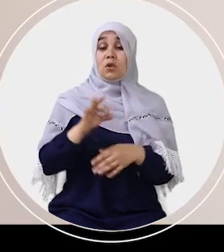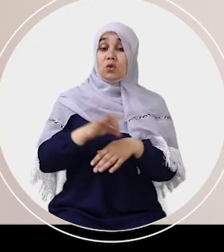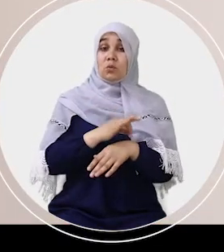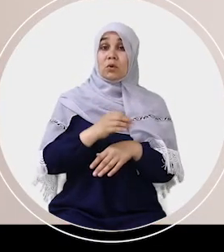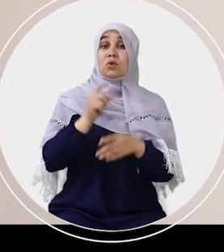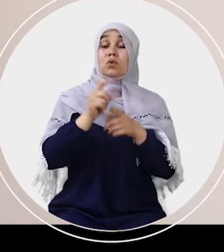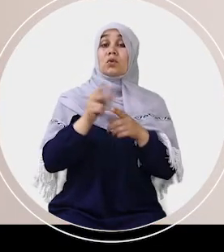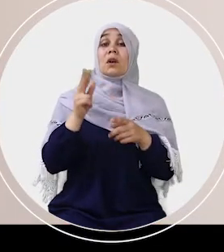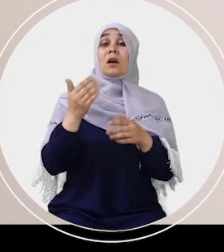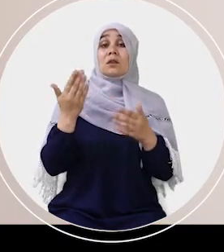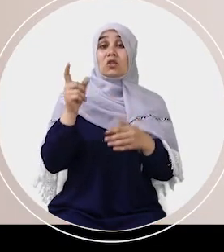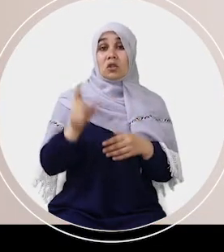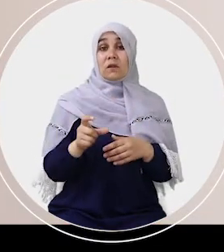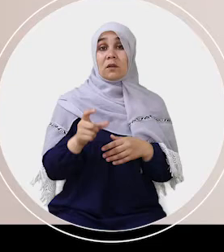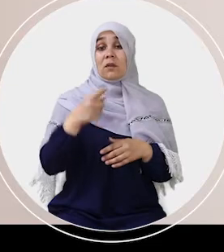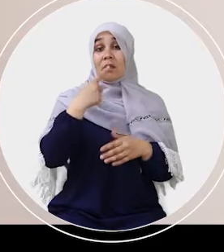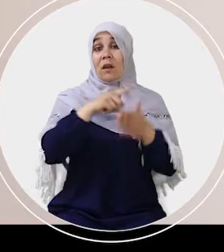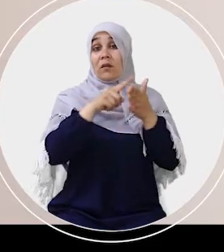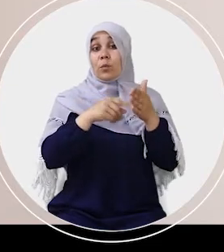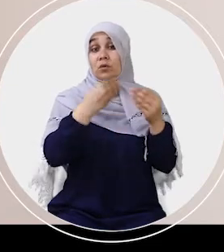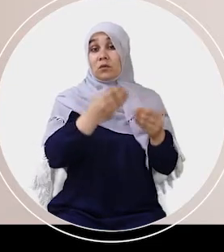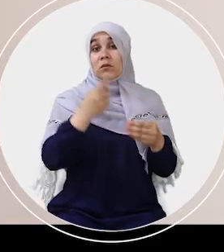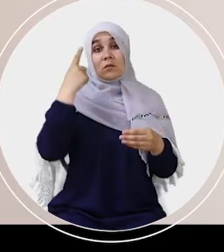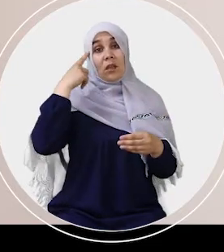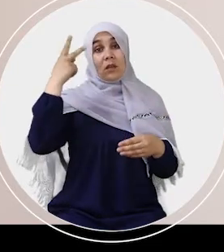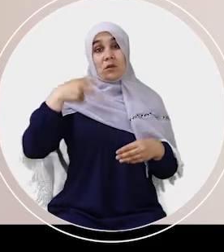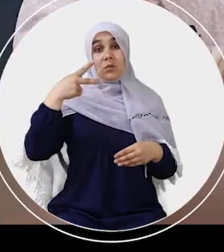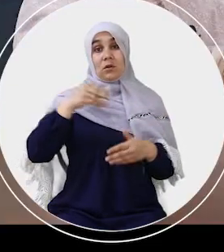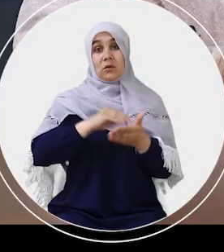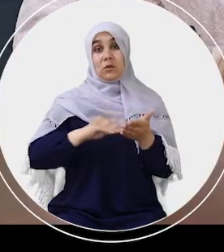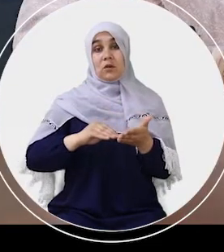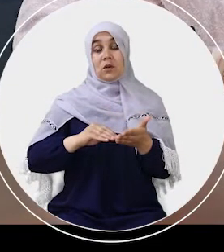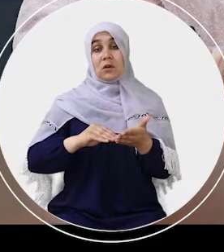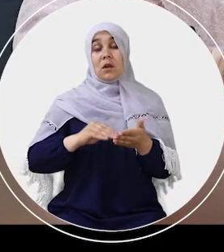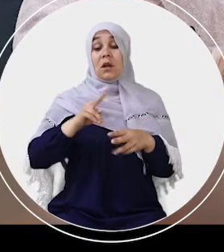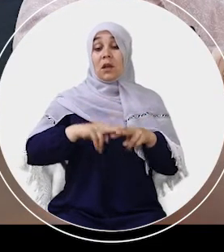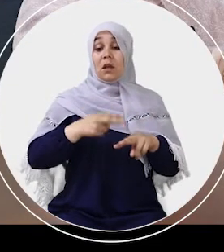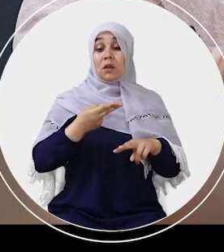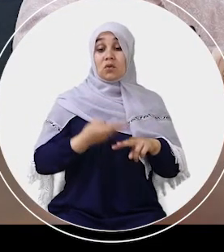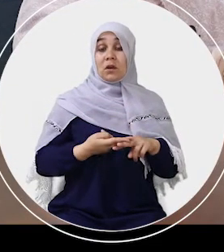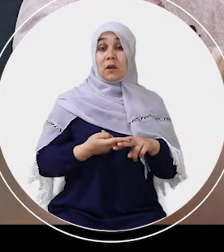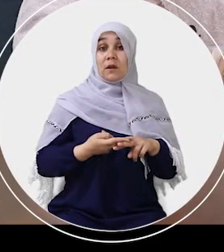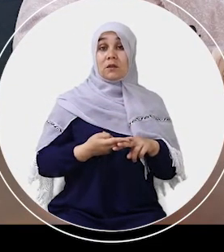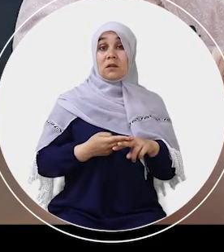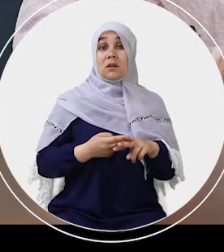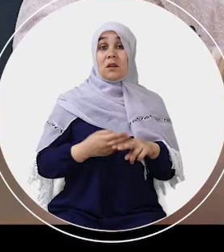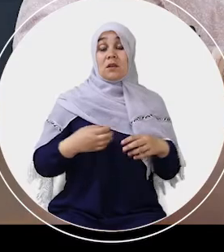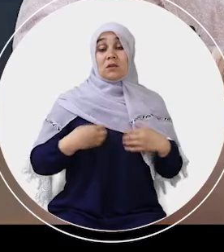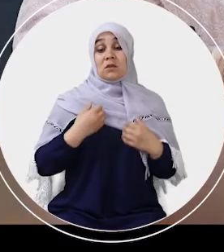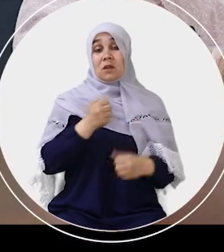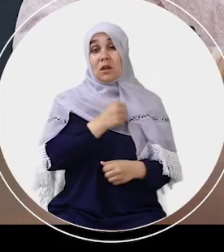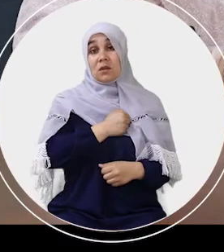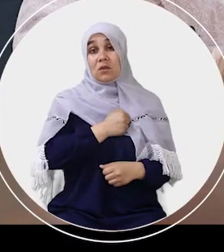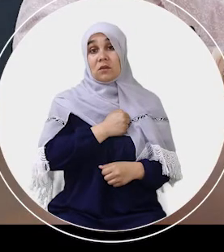bilan aytganda qanday inson degan savolga 200lamachi deb yozib qo'ygan. Xullas mana shunaqa ayanchli,